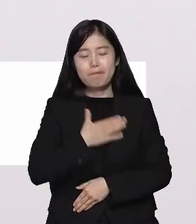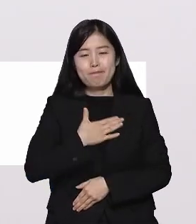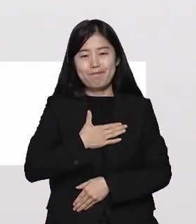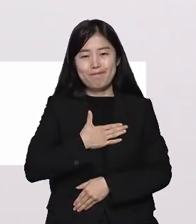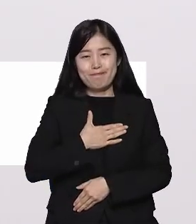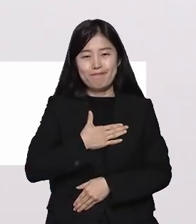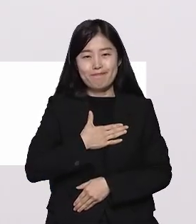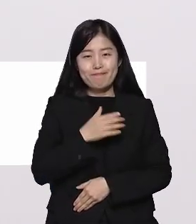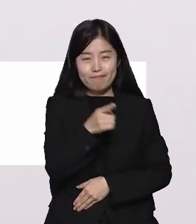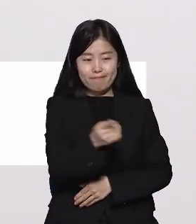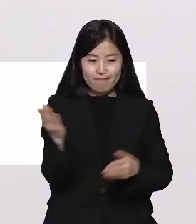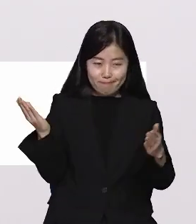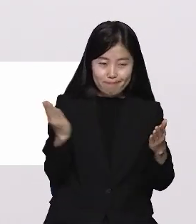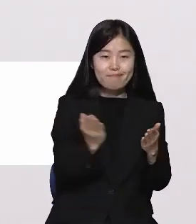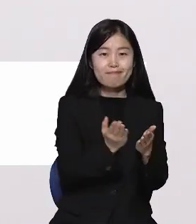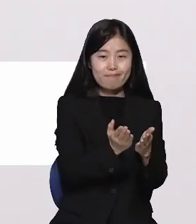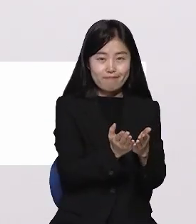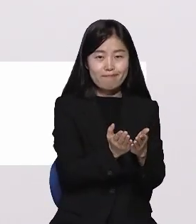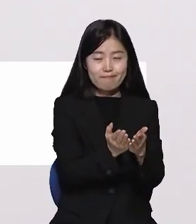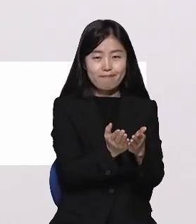얼마든지 그 지역도